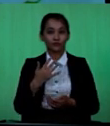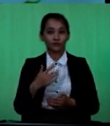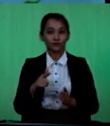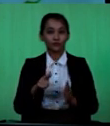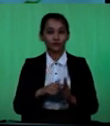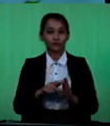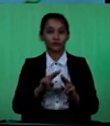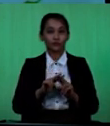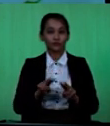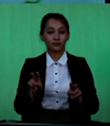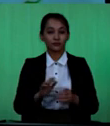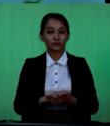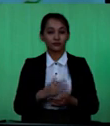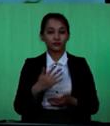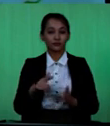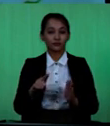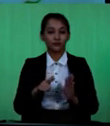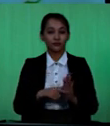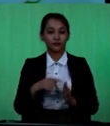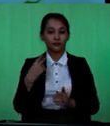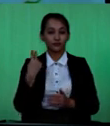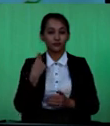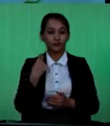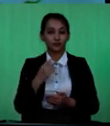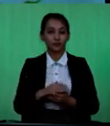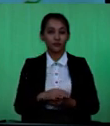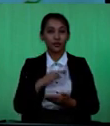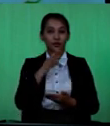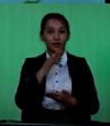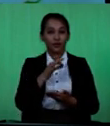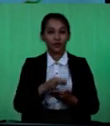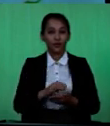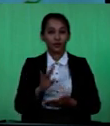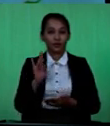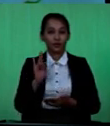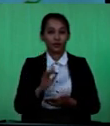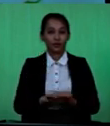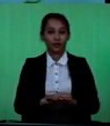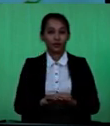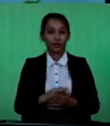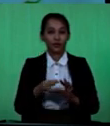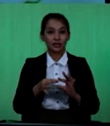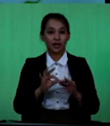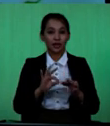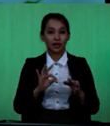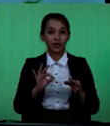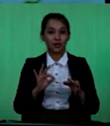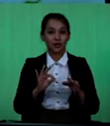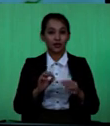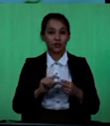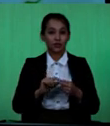57 ga teng. 57 soni bu yig'indi. Lekin hali zanjirim uzilgani